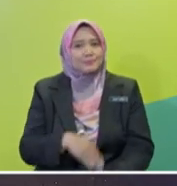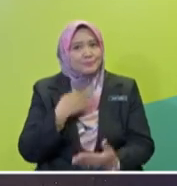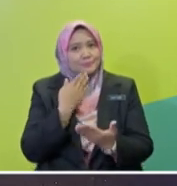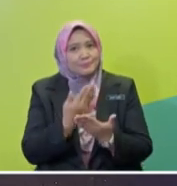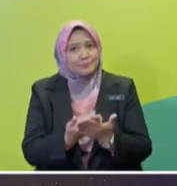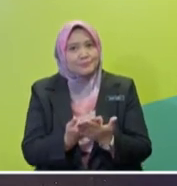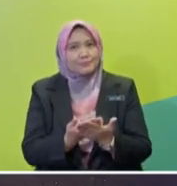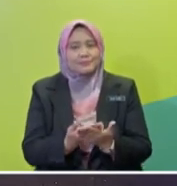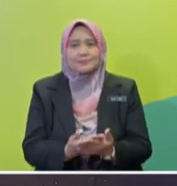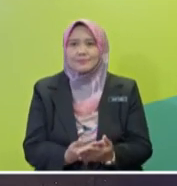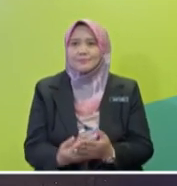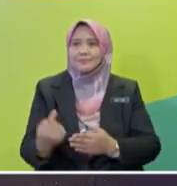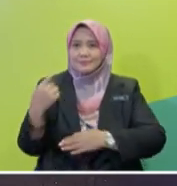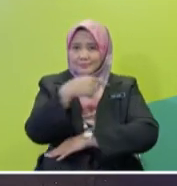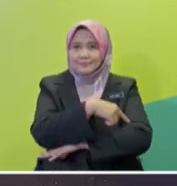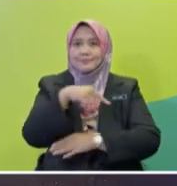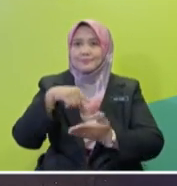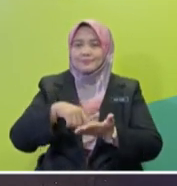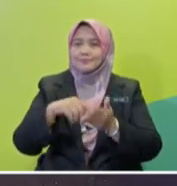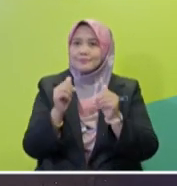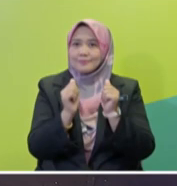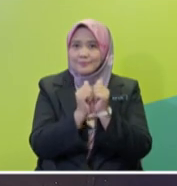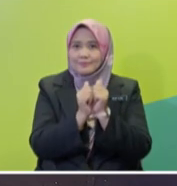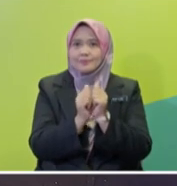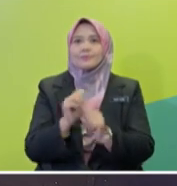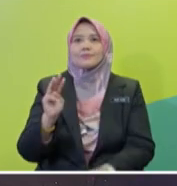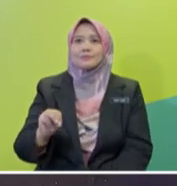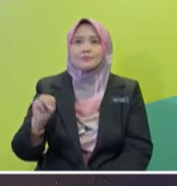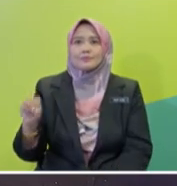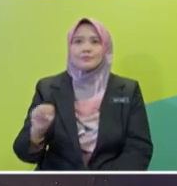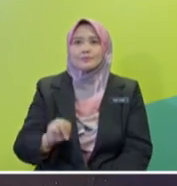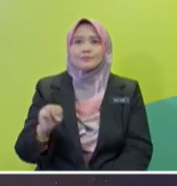kita tak ada murid-murid yang akan bersama-sama